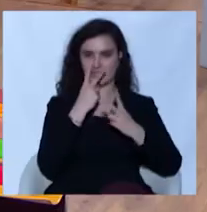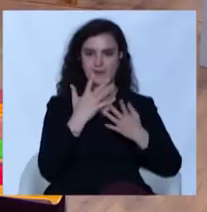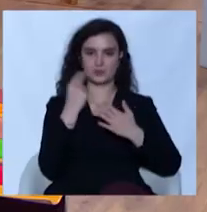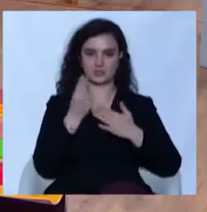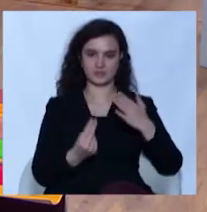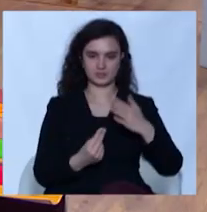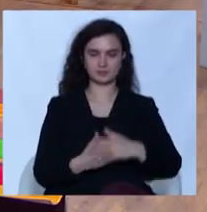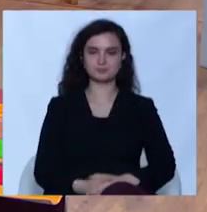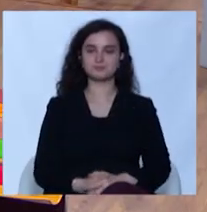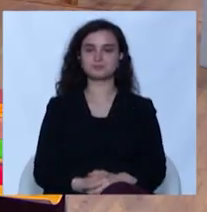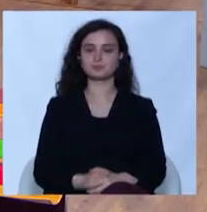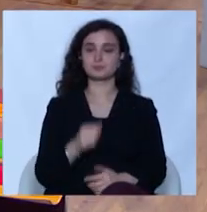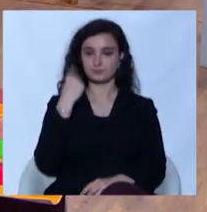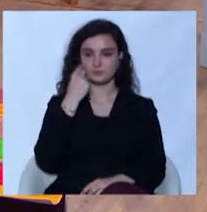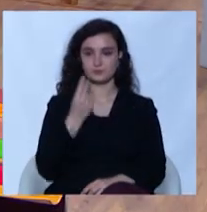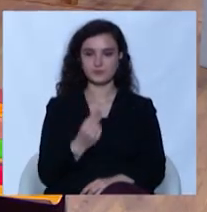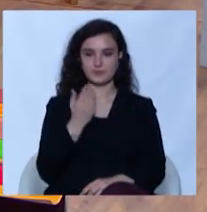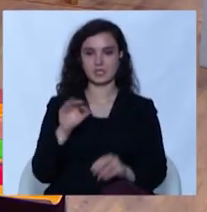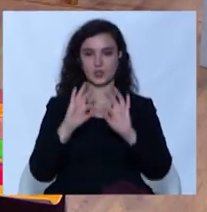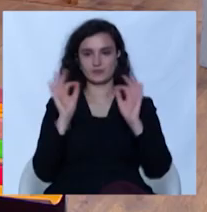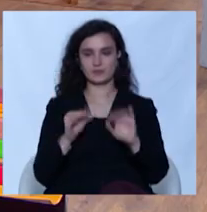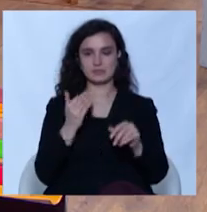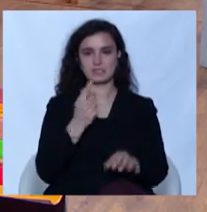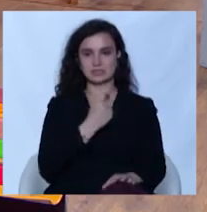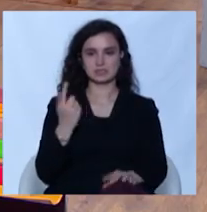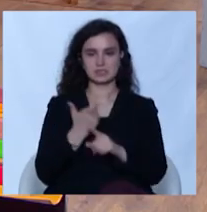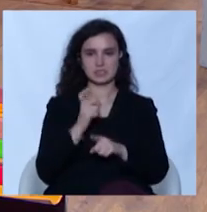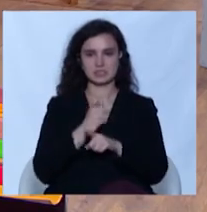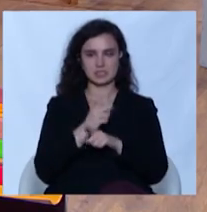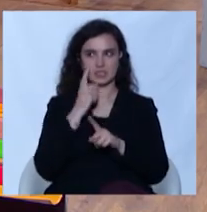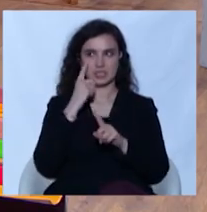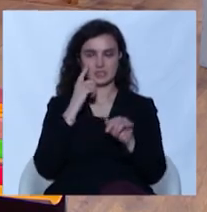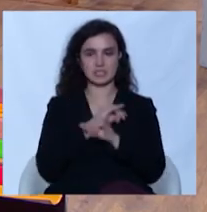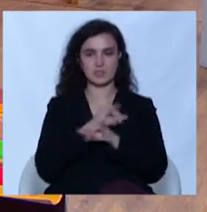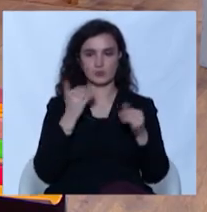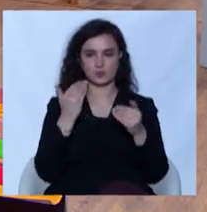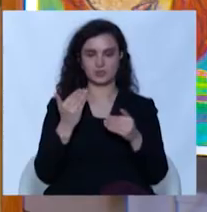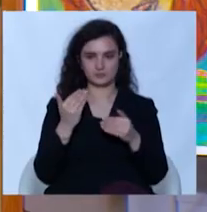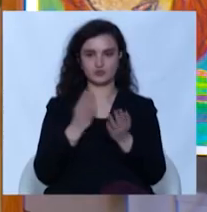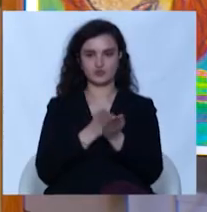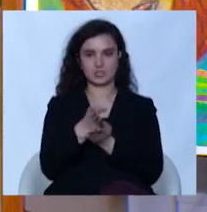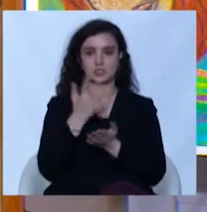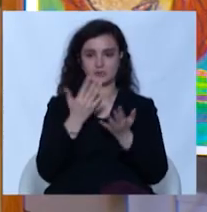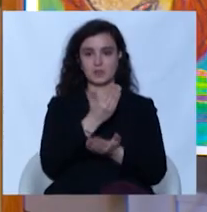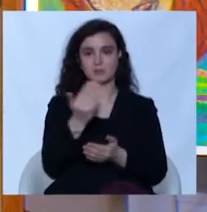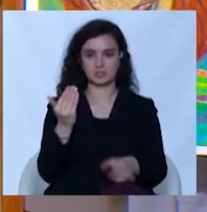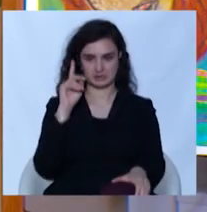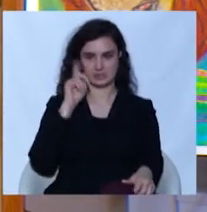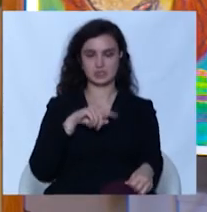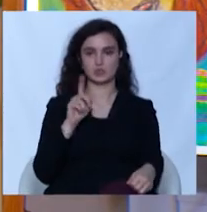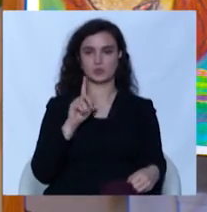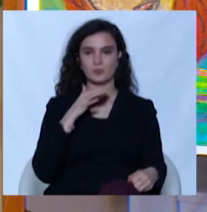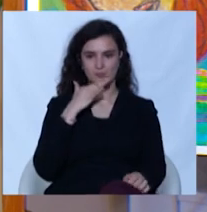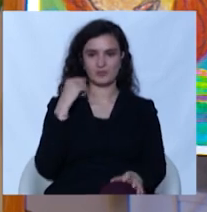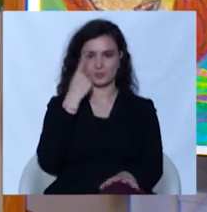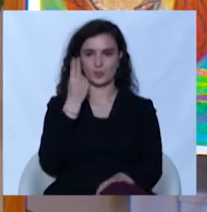გამოსახვას. პორტრეტი არის სახვითი ხელოვნების ერთ-ერთი ძალიან გავრცელებული ჟანრი. თქვენ ალბათ იცით